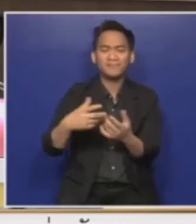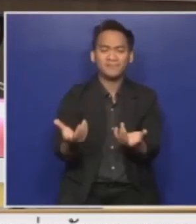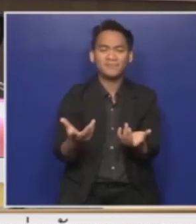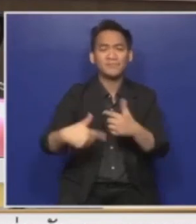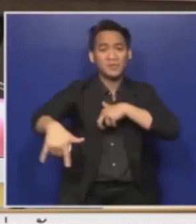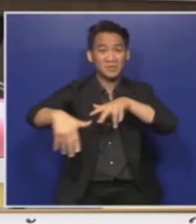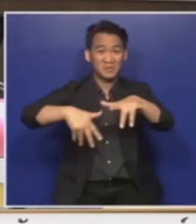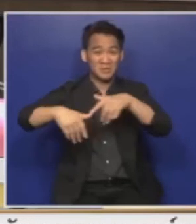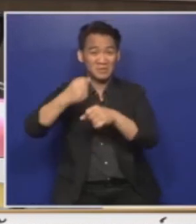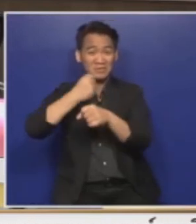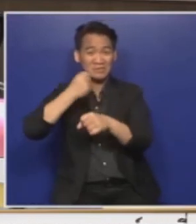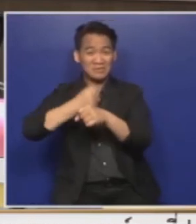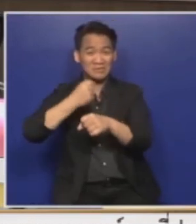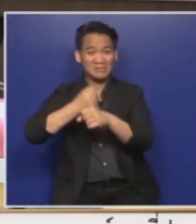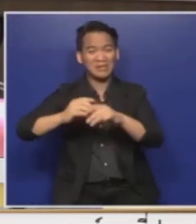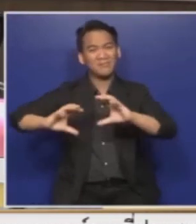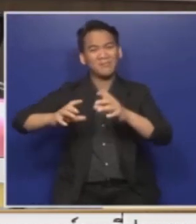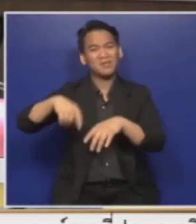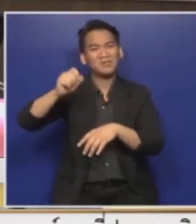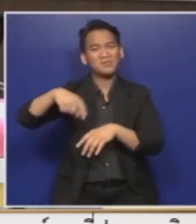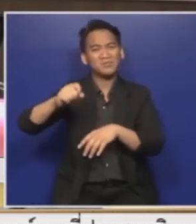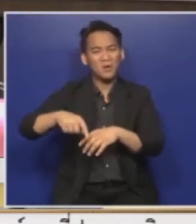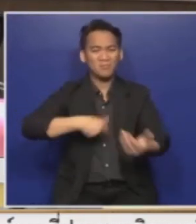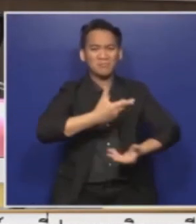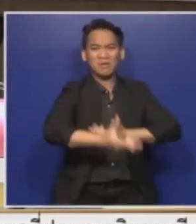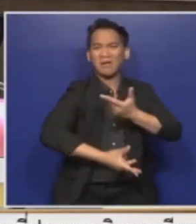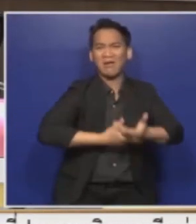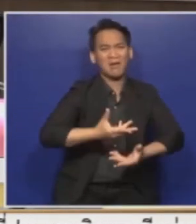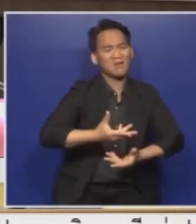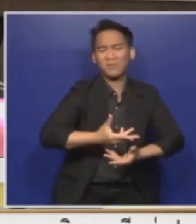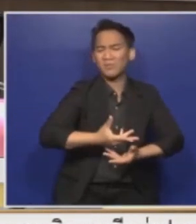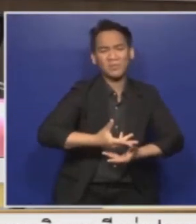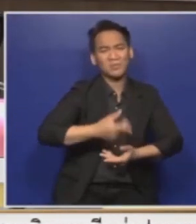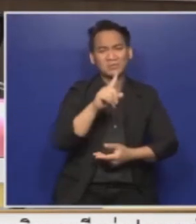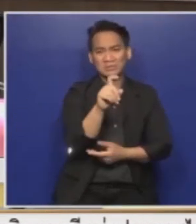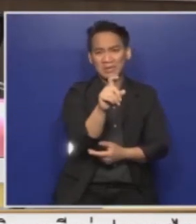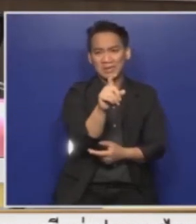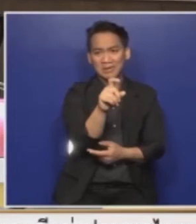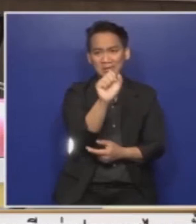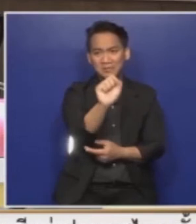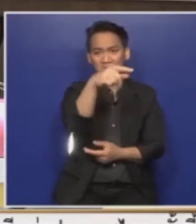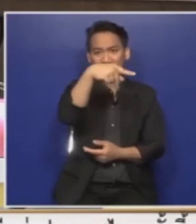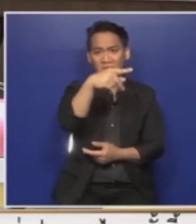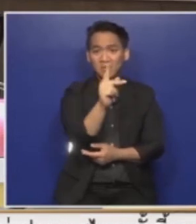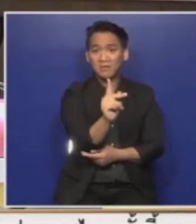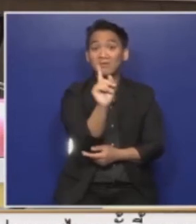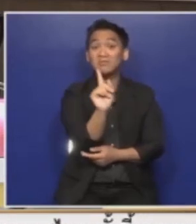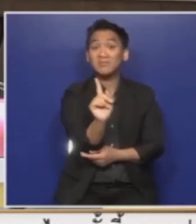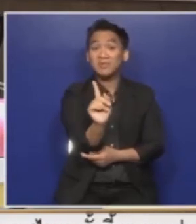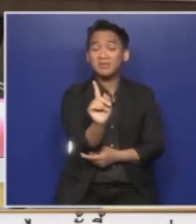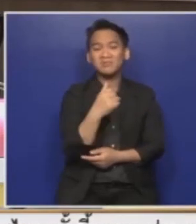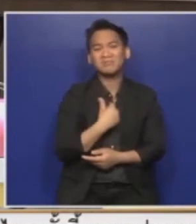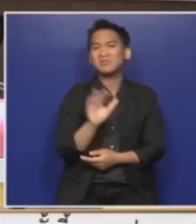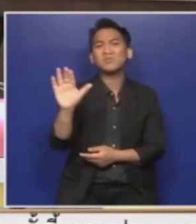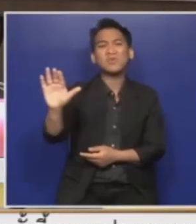จะทำการค้าจะทำซ่อมรถอาจจะทำค้าขายก็ไม่ได้นะครับก็เป็นพื้นที่สปกหมู่บ้านนะครับอยู่เป็นพื้นที่สปก